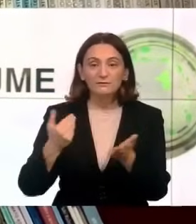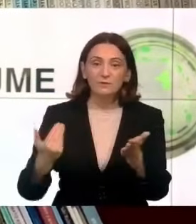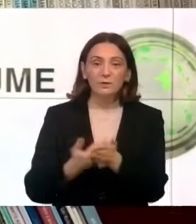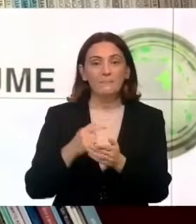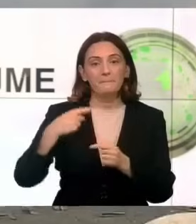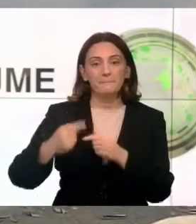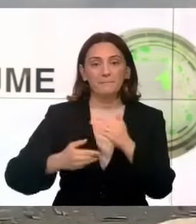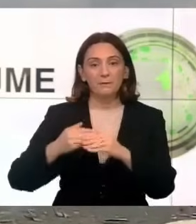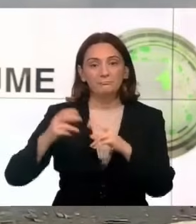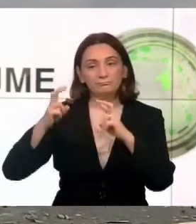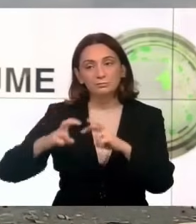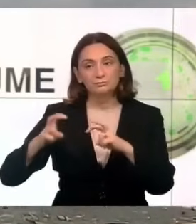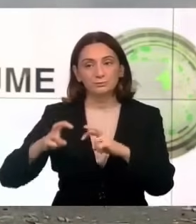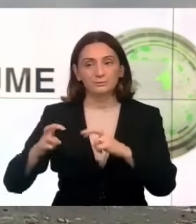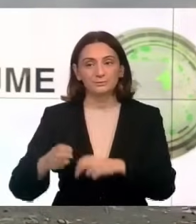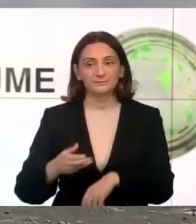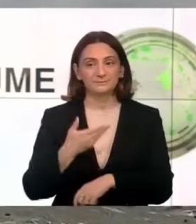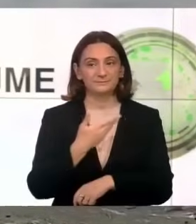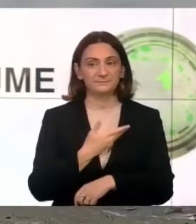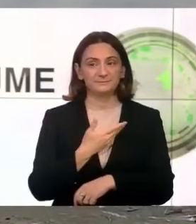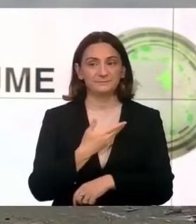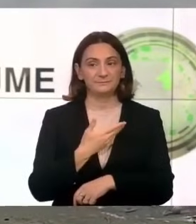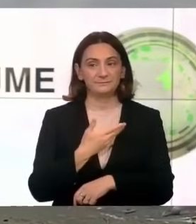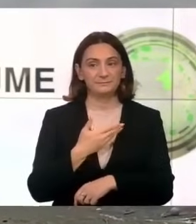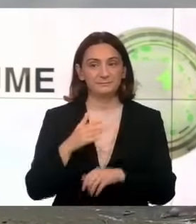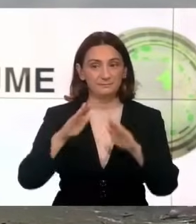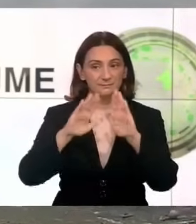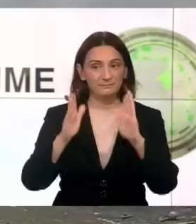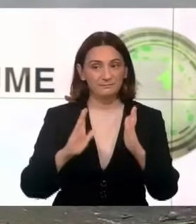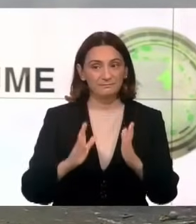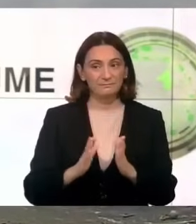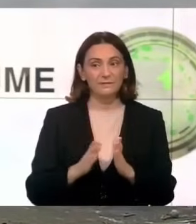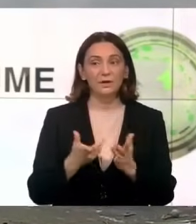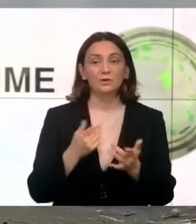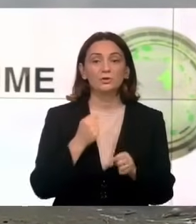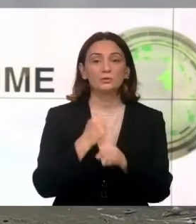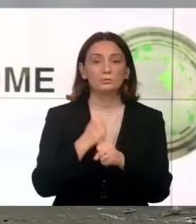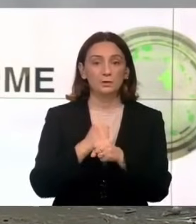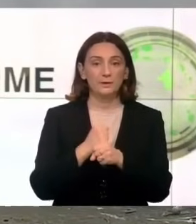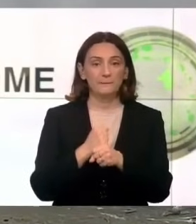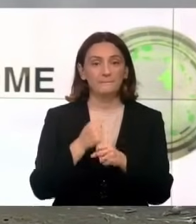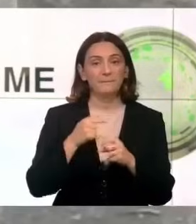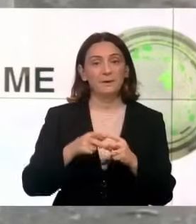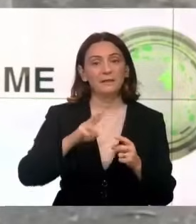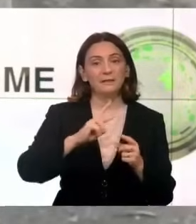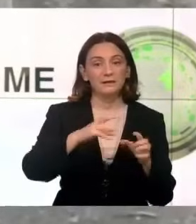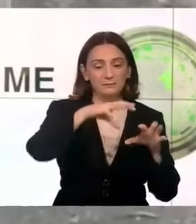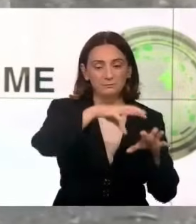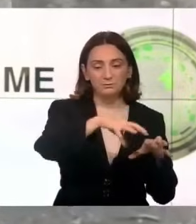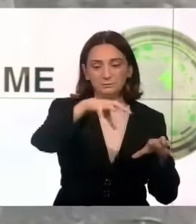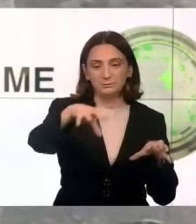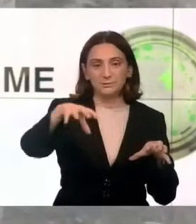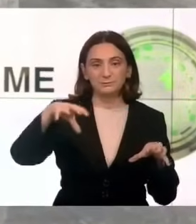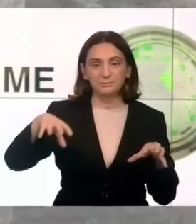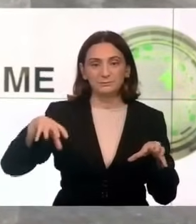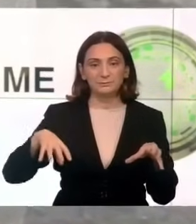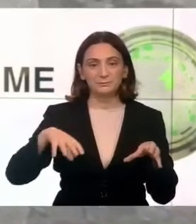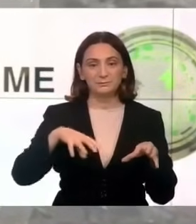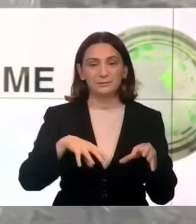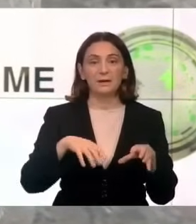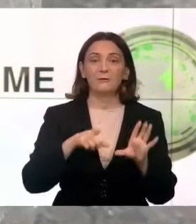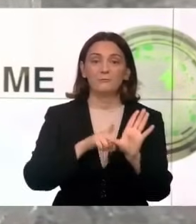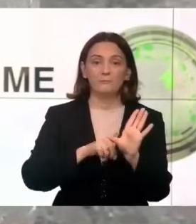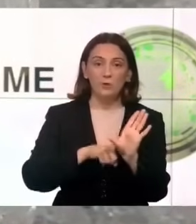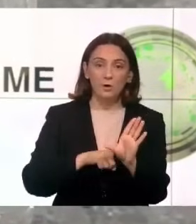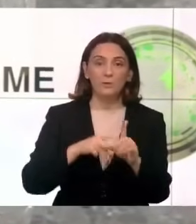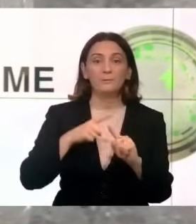të Amantjes. Jo vetëm në Amantia, por tashmë ka nisur puna dhe për katër site të tjera të rëndësishme në Vlorë dhe Sarandë, mes